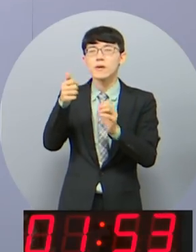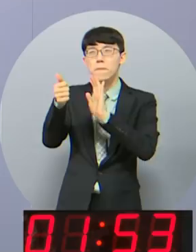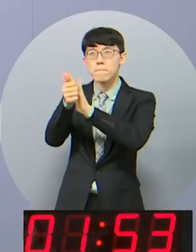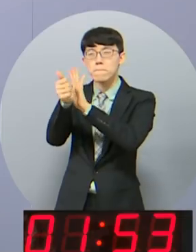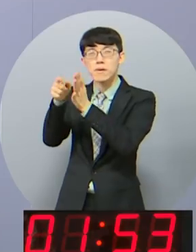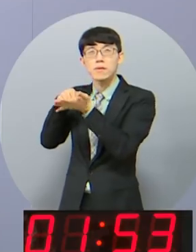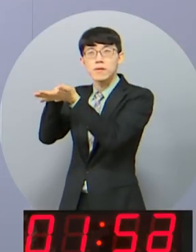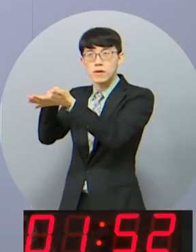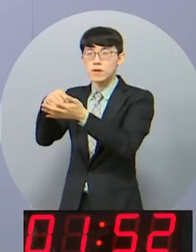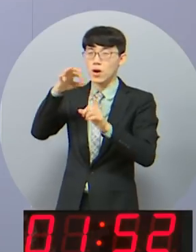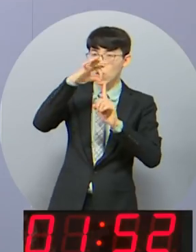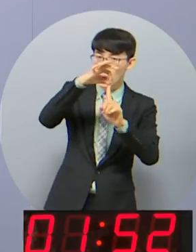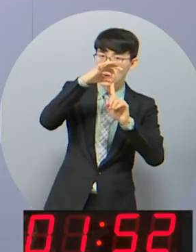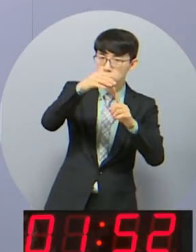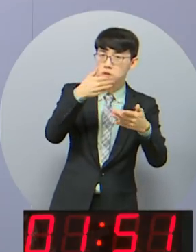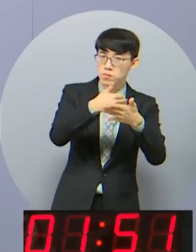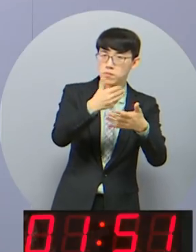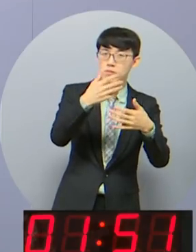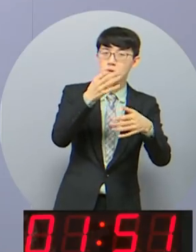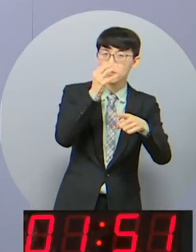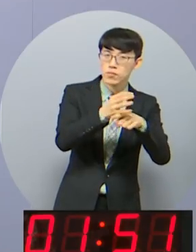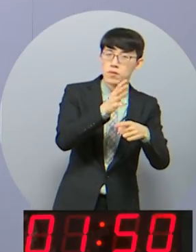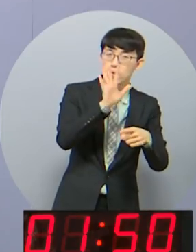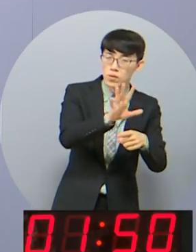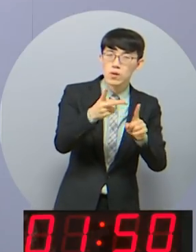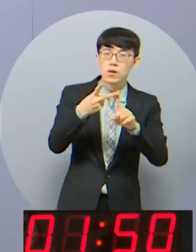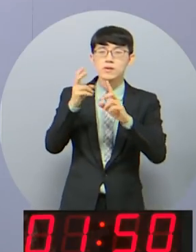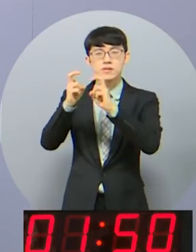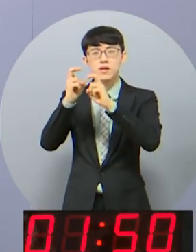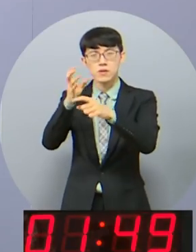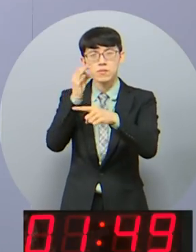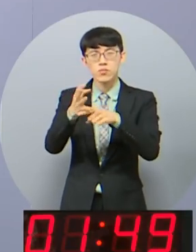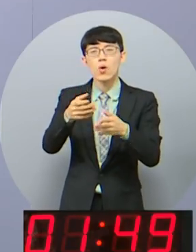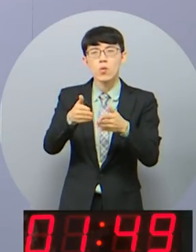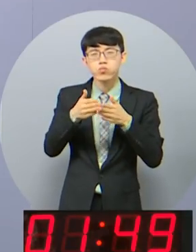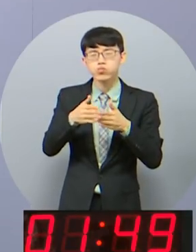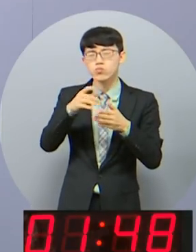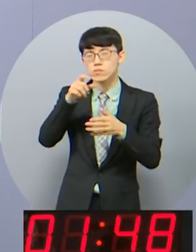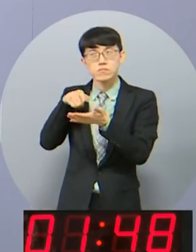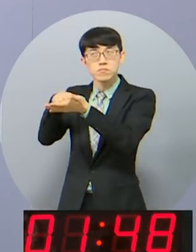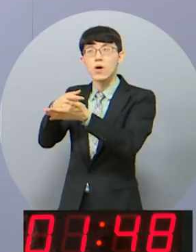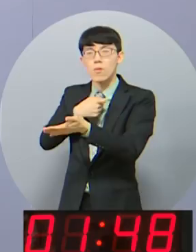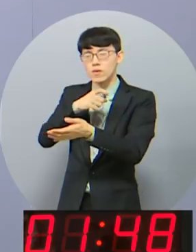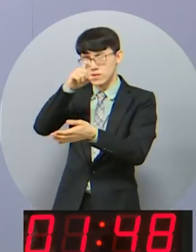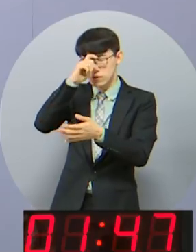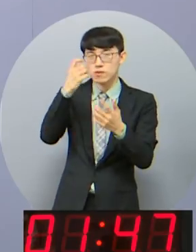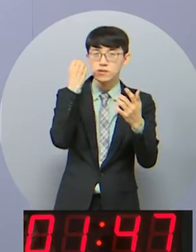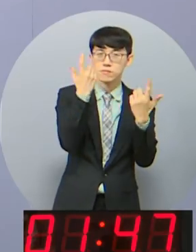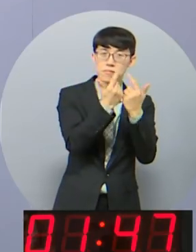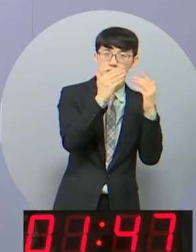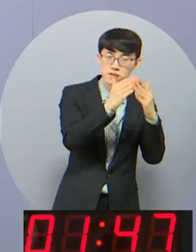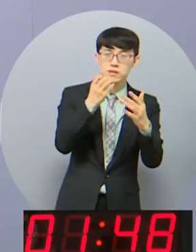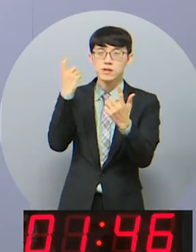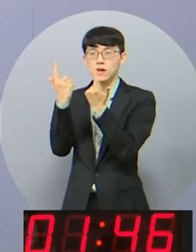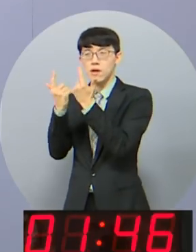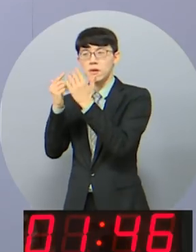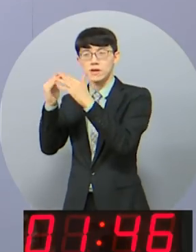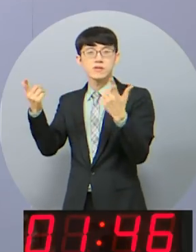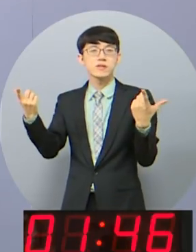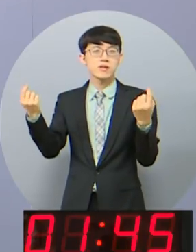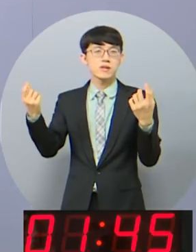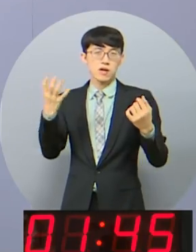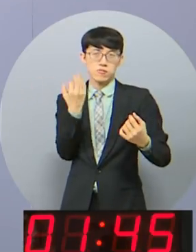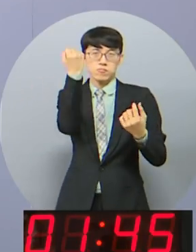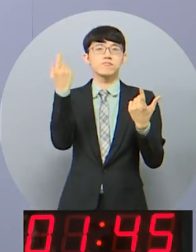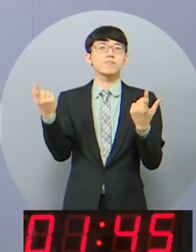除了搭公车也可以搭悠游搭捷运，让我们新北市的市民跟台北市的市民一样享有一样的这个权